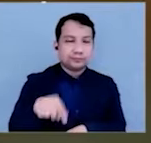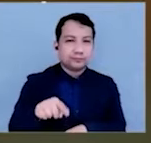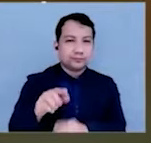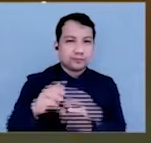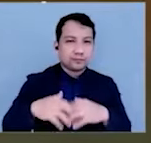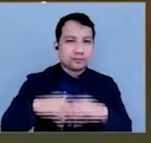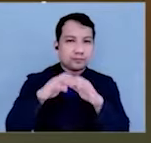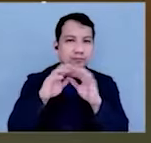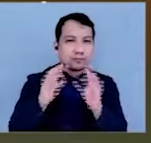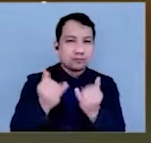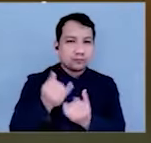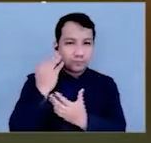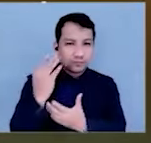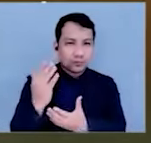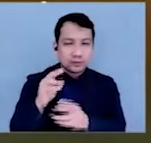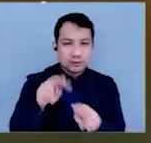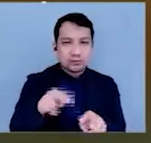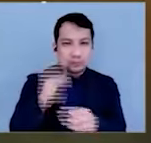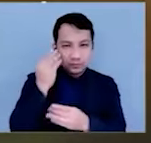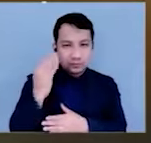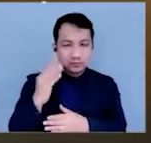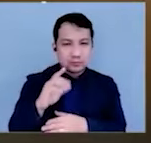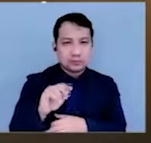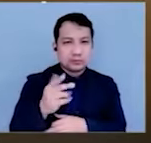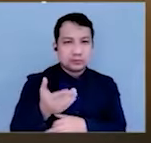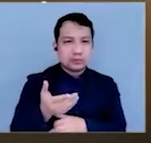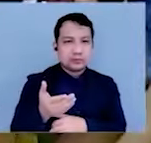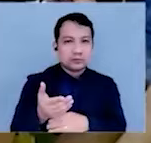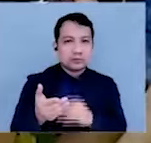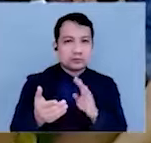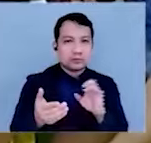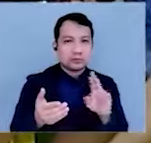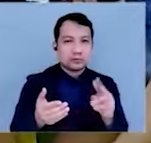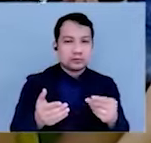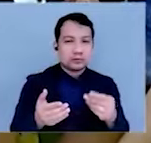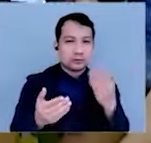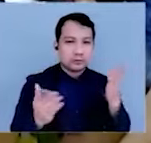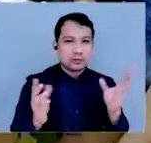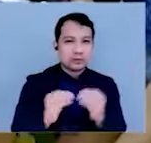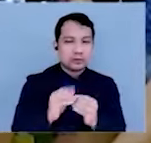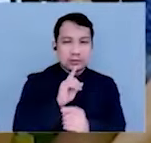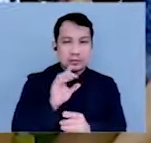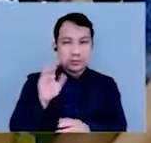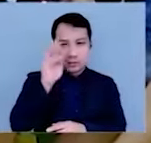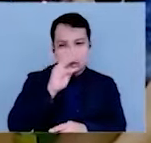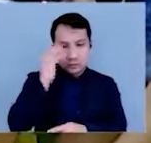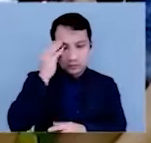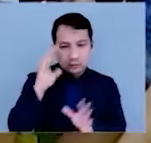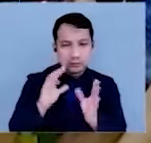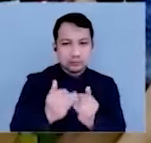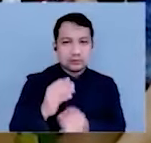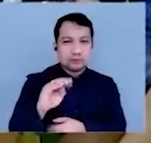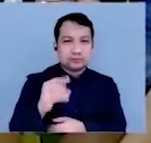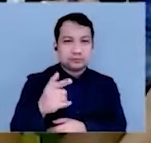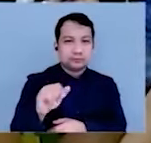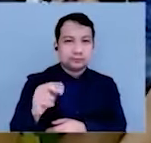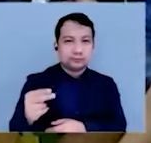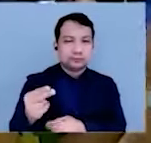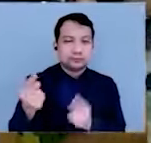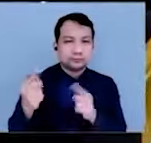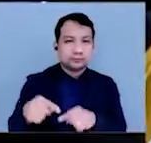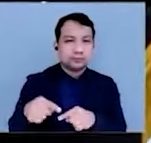company na nagmamay-ari ng tugboat at mga barge. Nangangamba naman ang barangay Manggahan sa epekto ng pagbangga